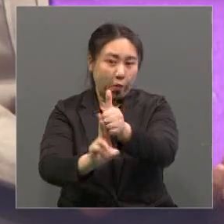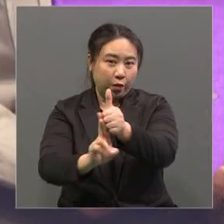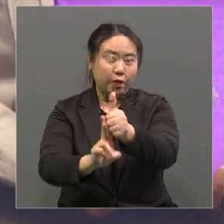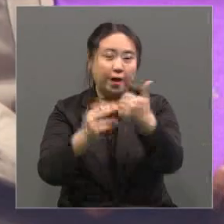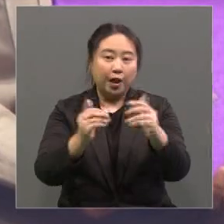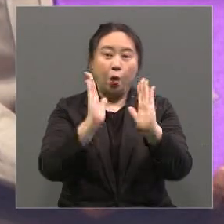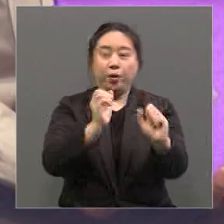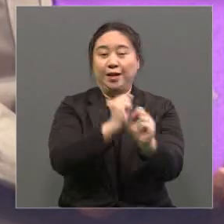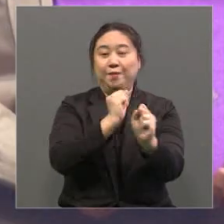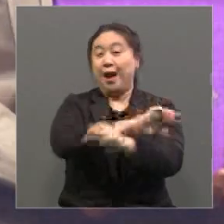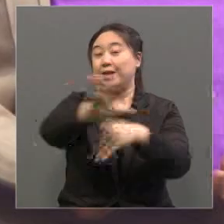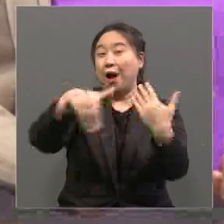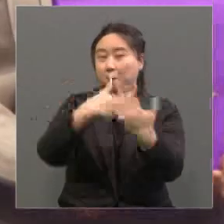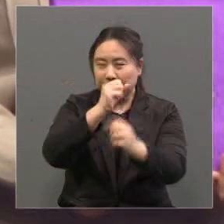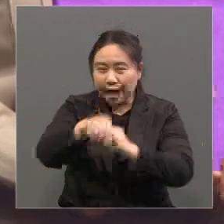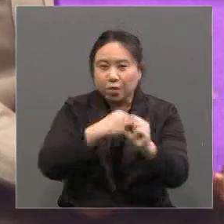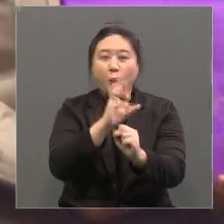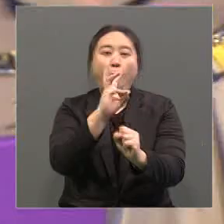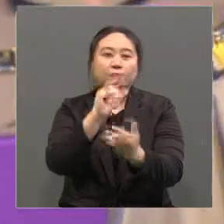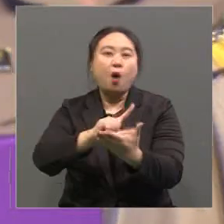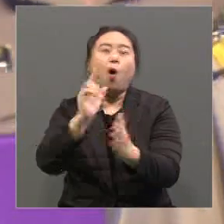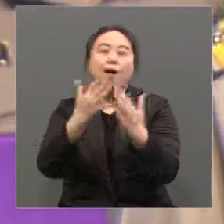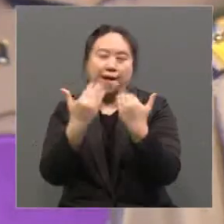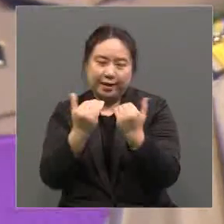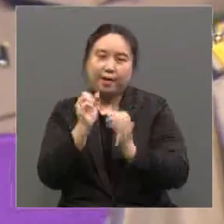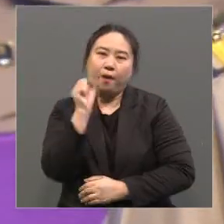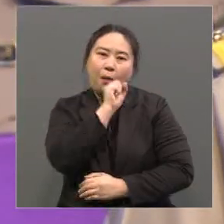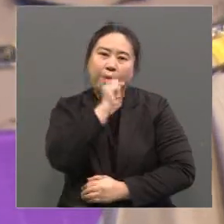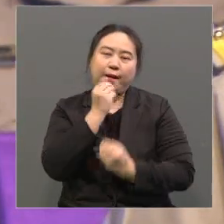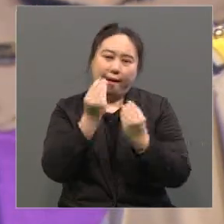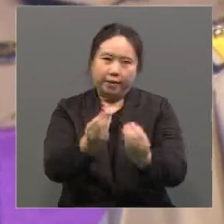ารวมไปถึงทุกๆท่านที่เกษียณอายุราชการในครั้งนี้ด้วยค่ะ